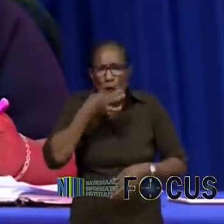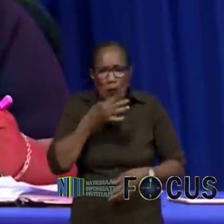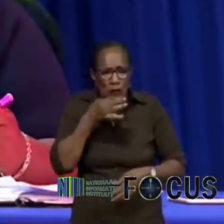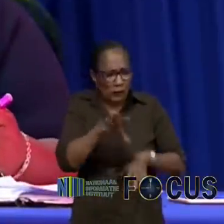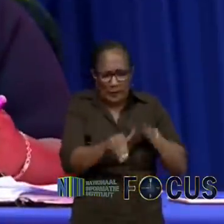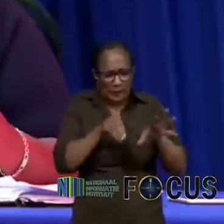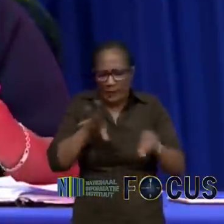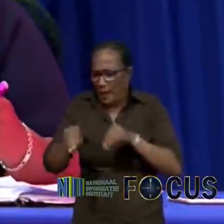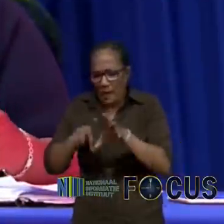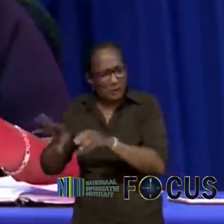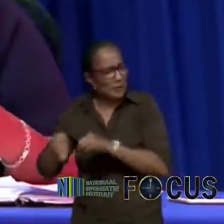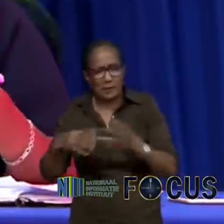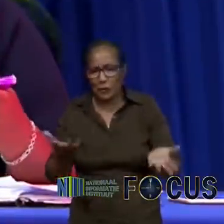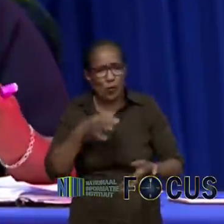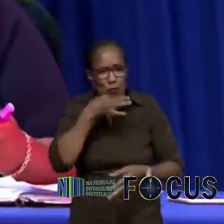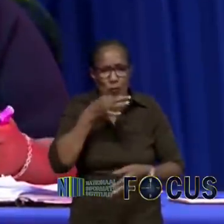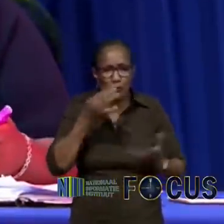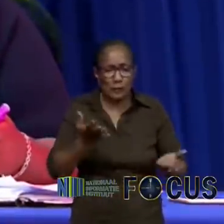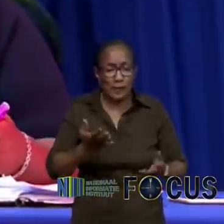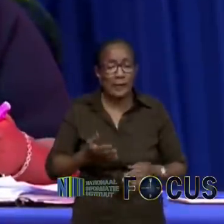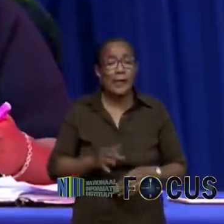hamsteren.